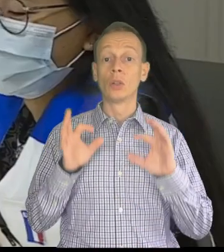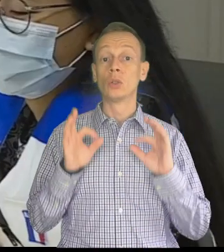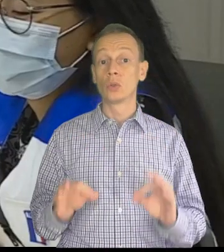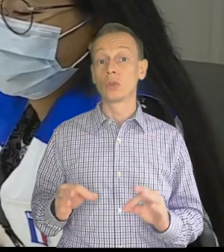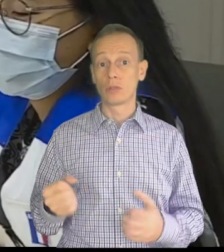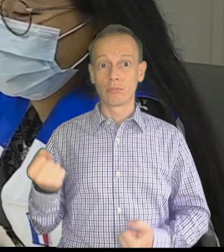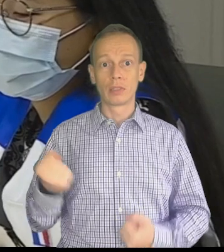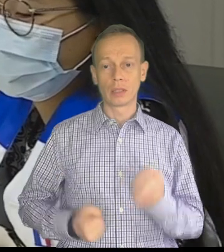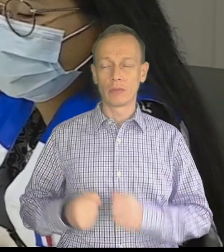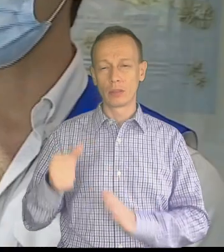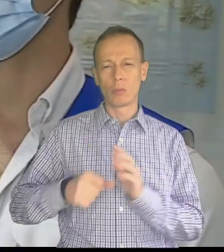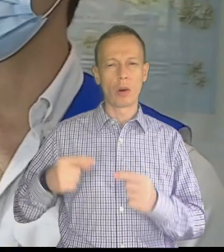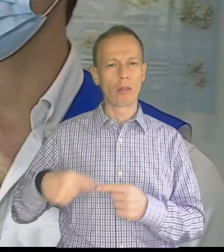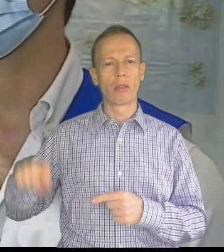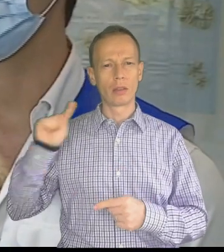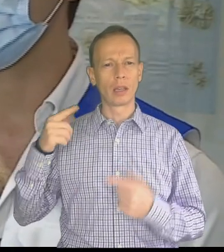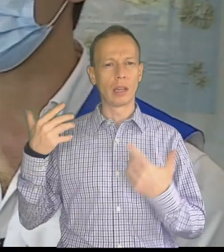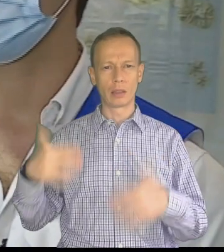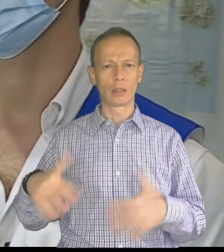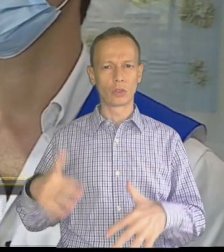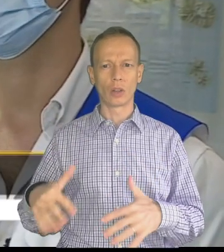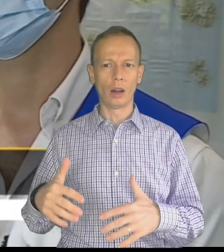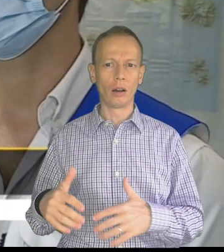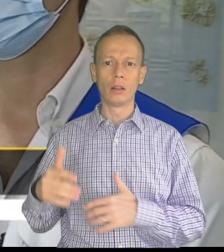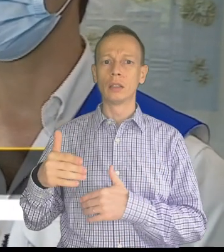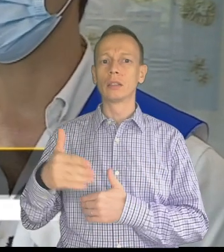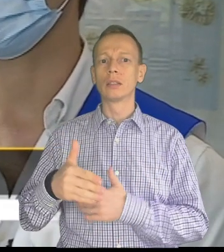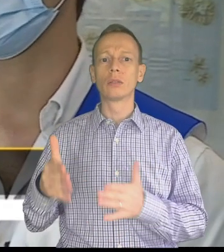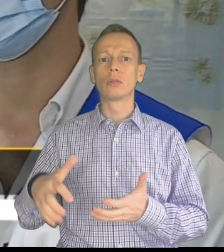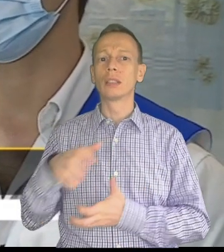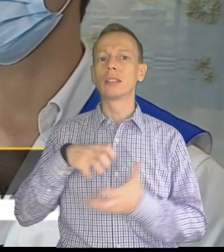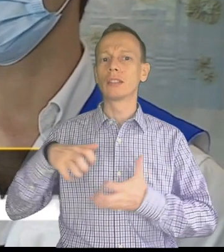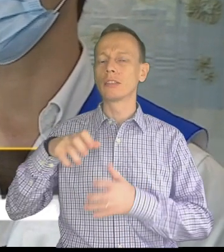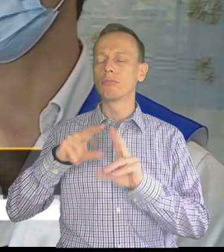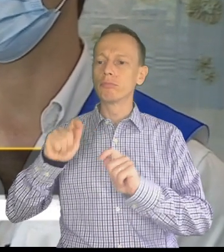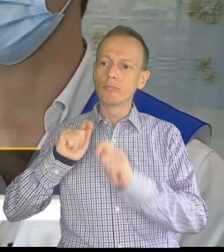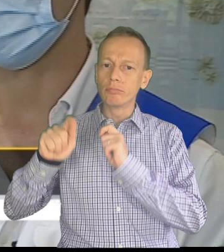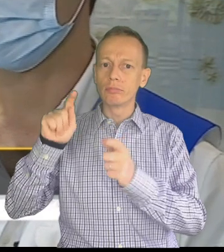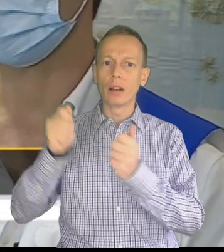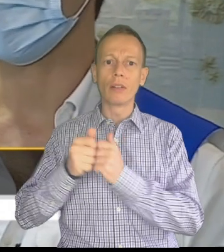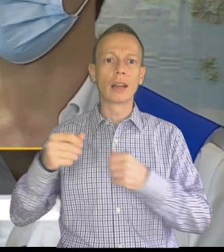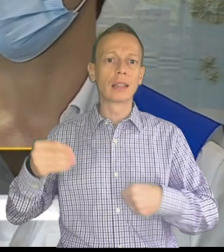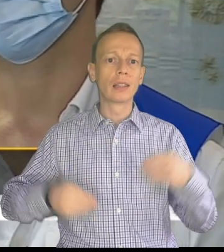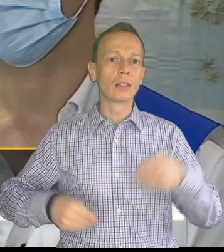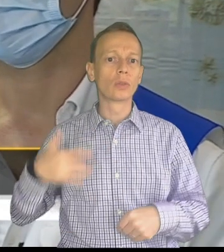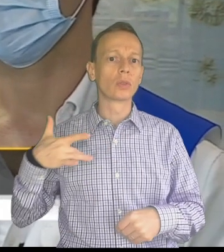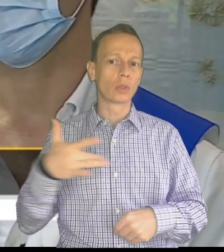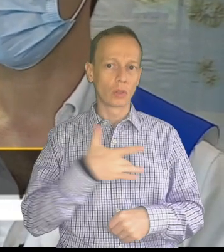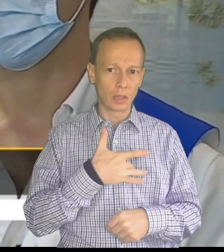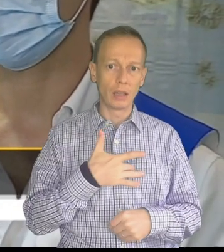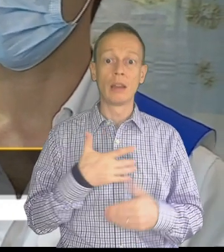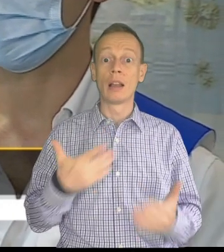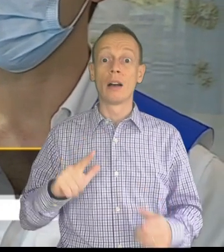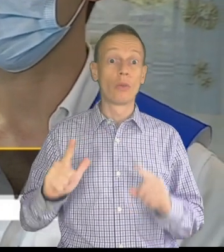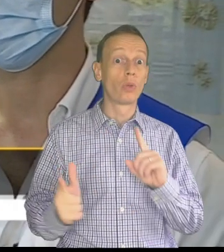sanitaire. La réserve sanitaire a déjà été déployée le mois dernier auprès de la cellule de crise avec